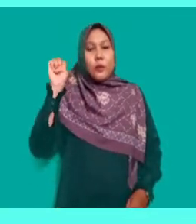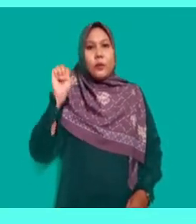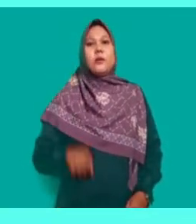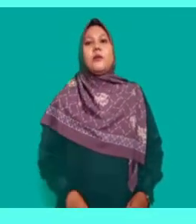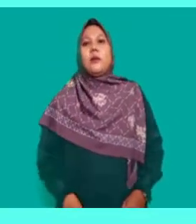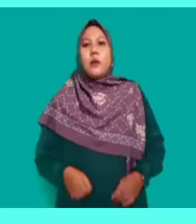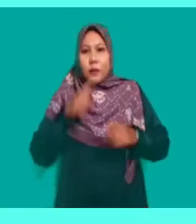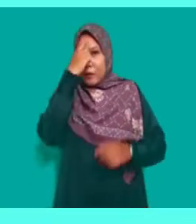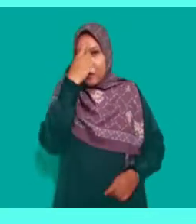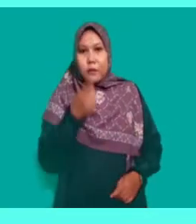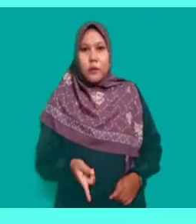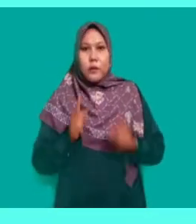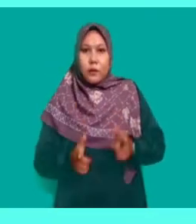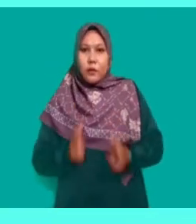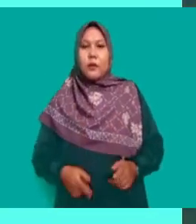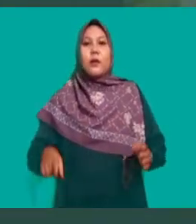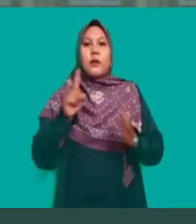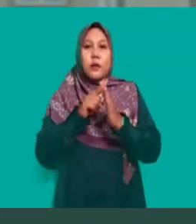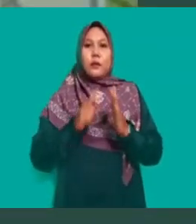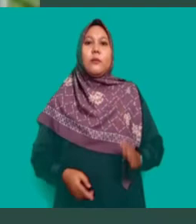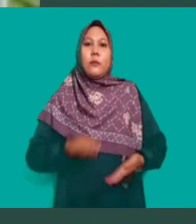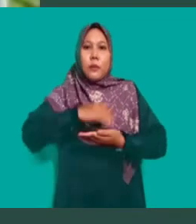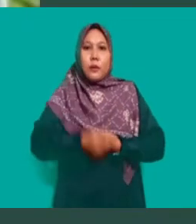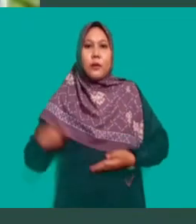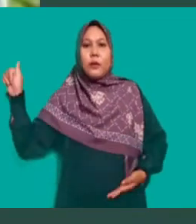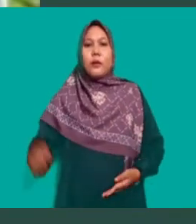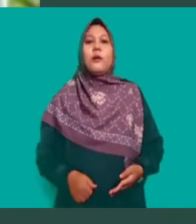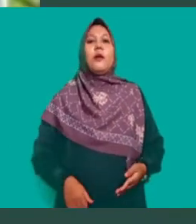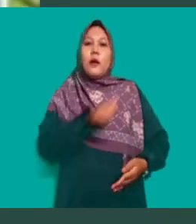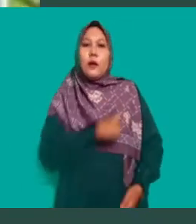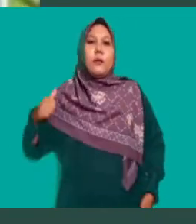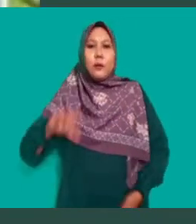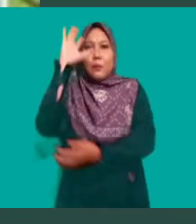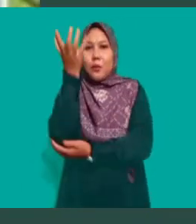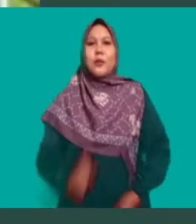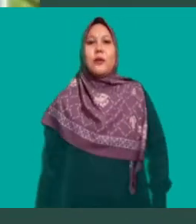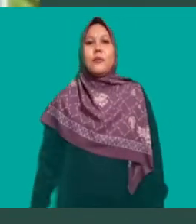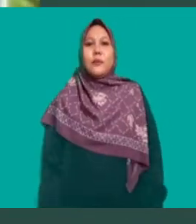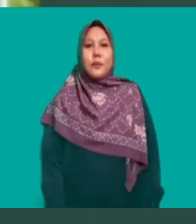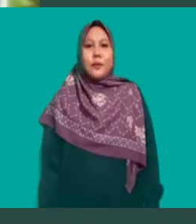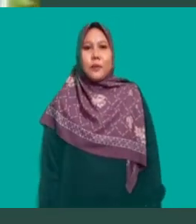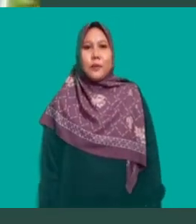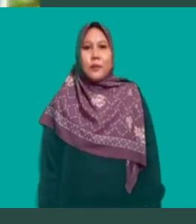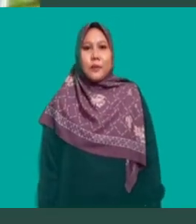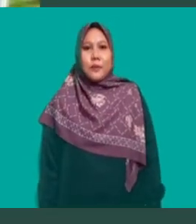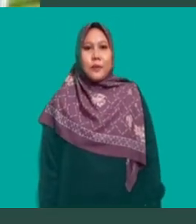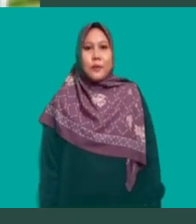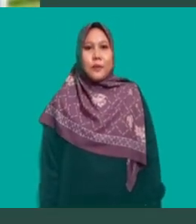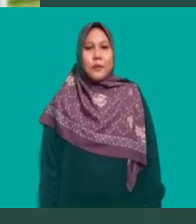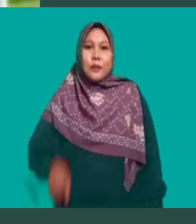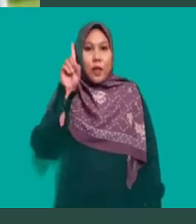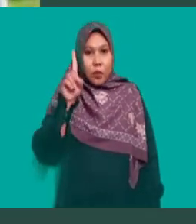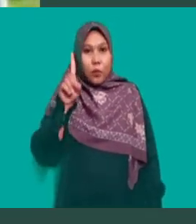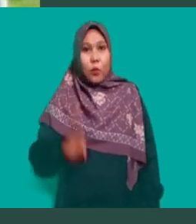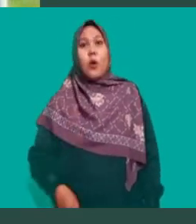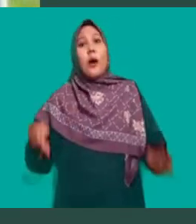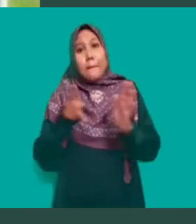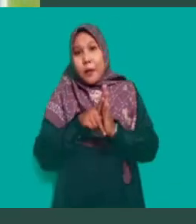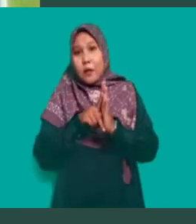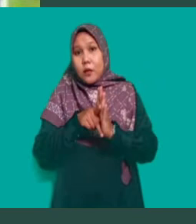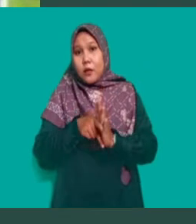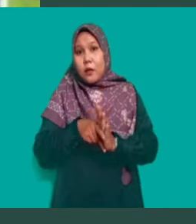atau gugatan. Kedua, penggugat atau pemohon membayar panjar biaya perkara ke bank yang